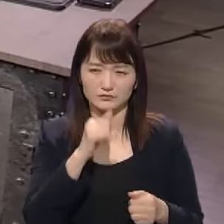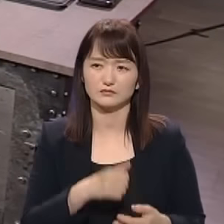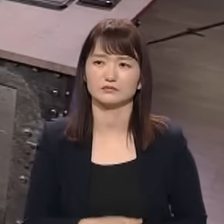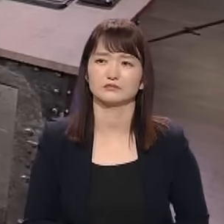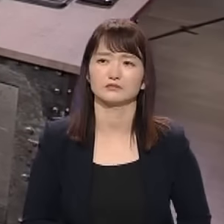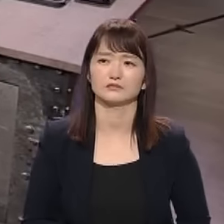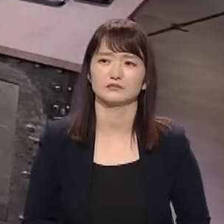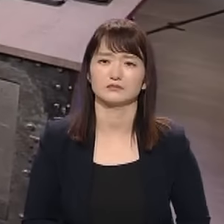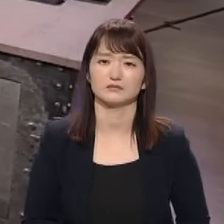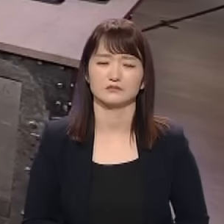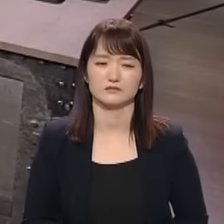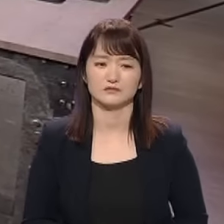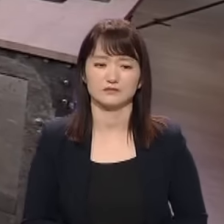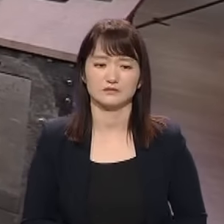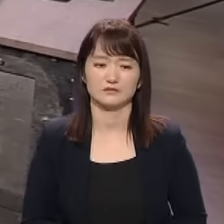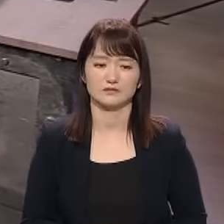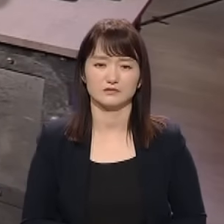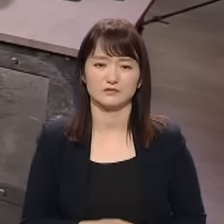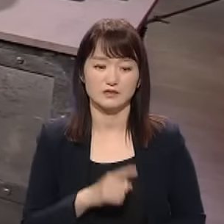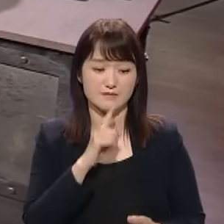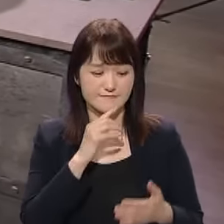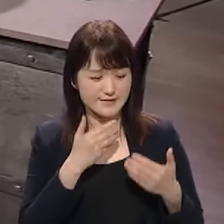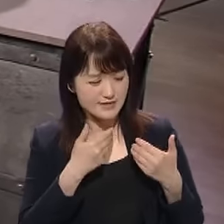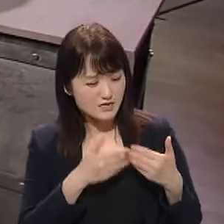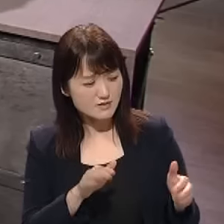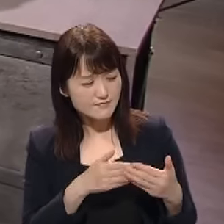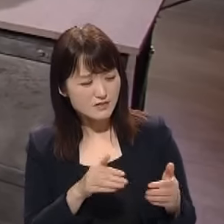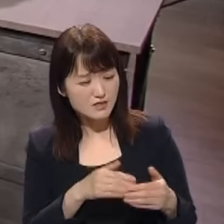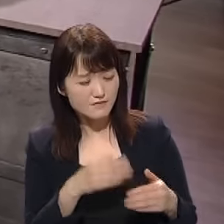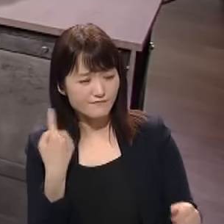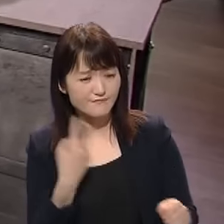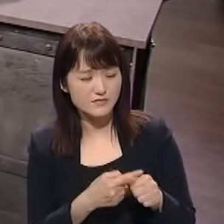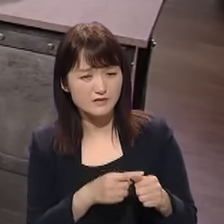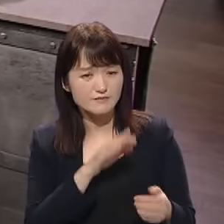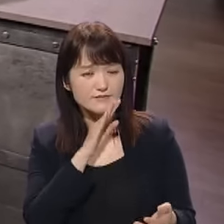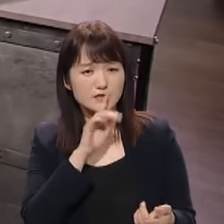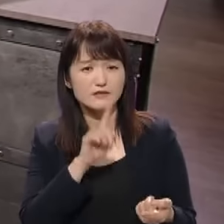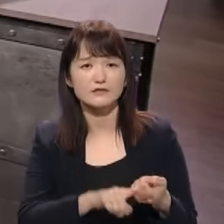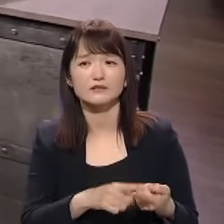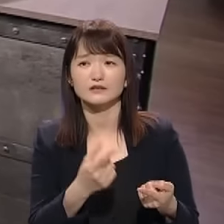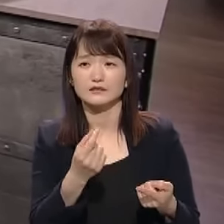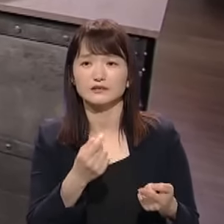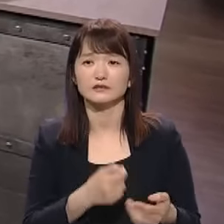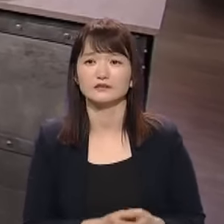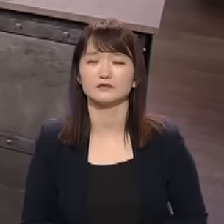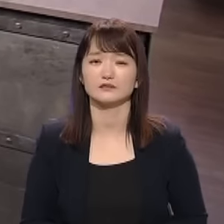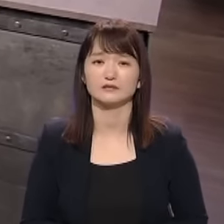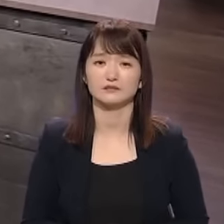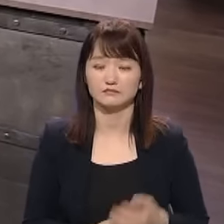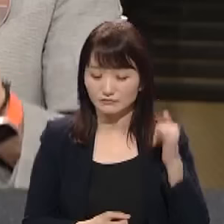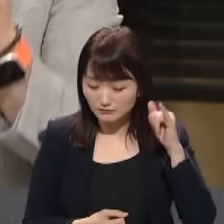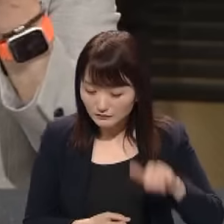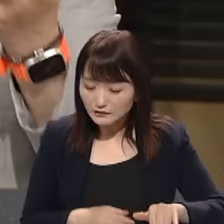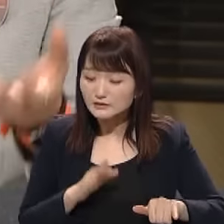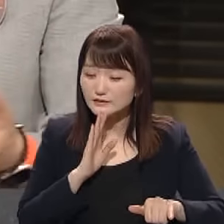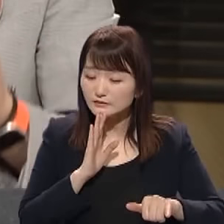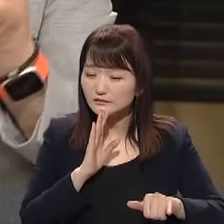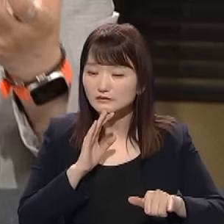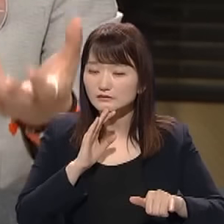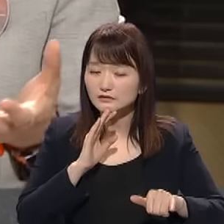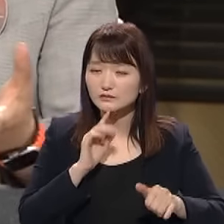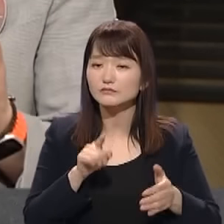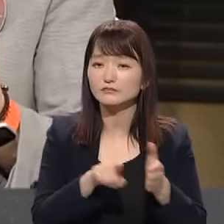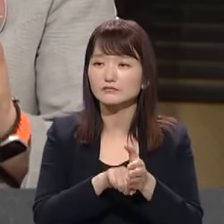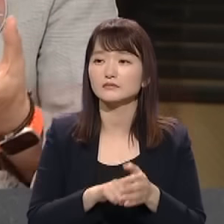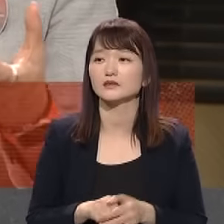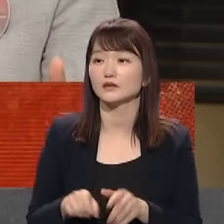험한 욕설을 아주 너무 당연하다는 듯이. 저는 저 통화를 끝내고 네. 아 이거는 그냥 사실이다라고 저는. 그렇게 평소